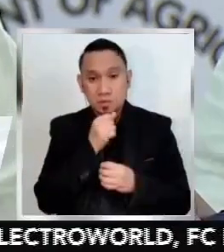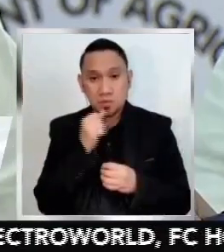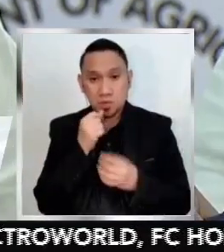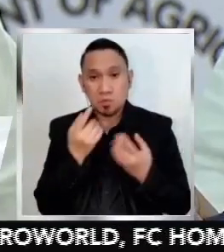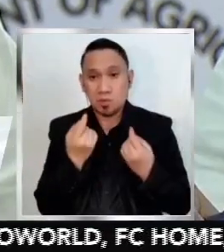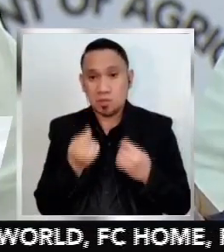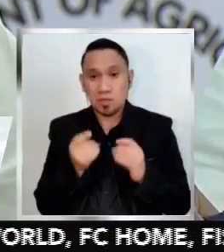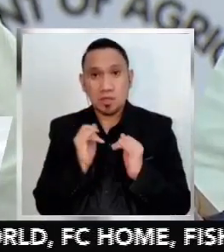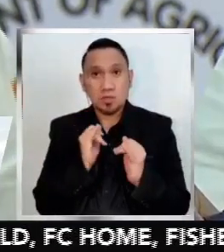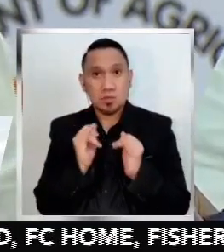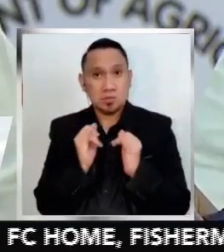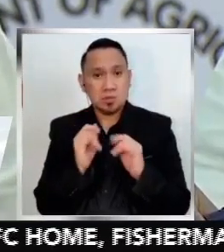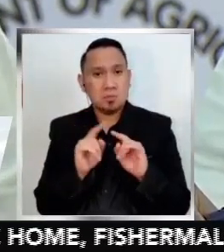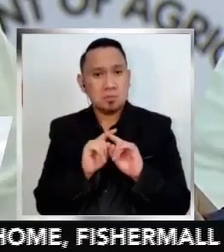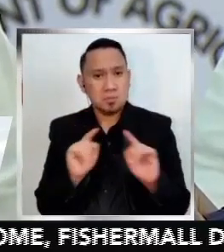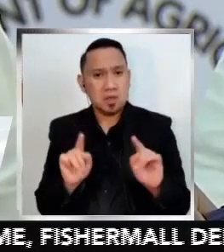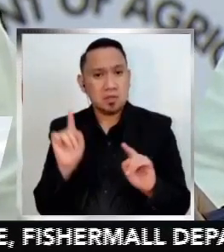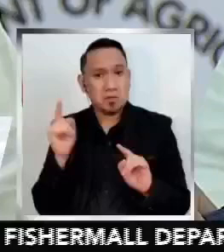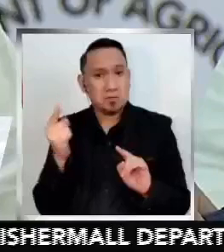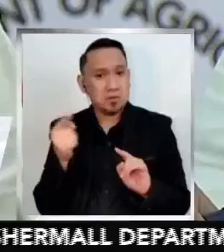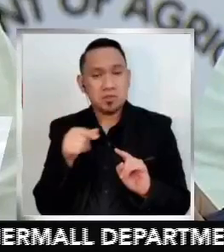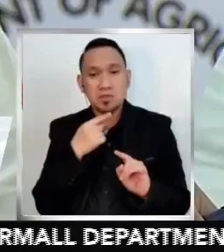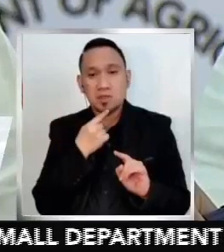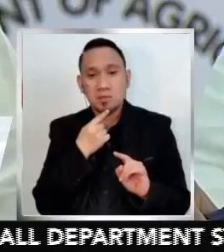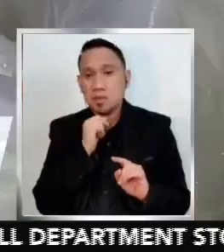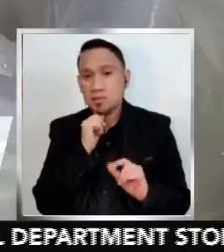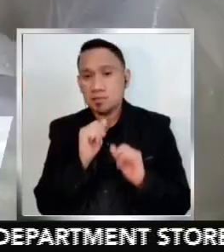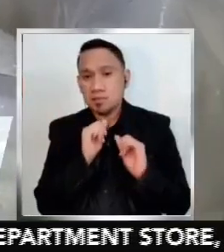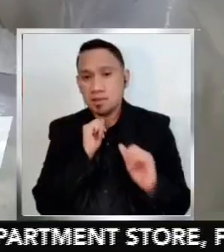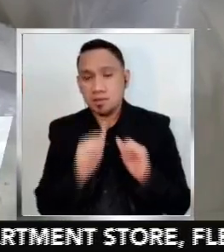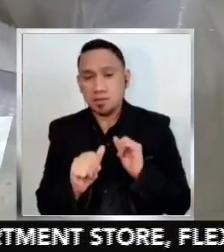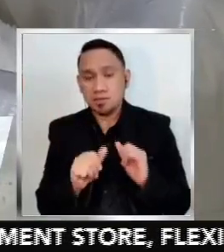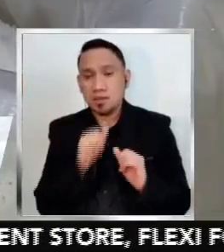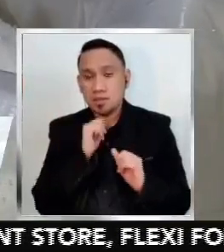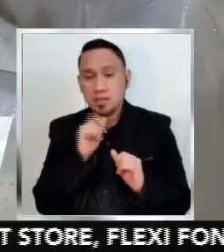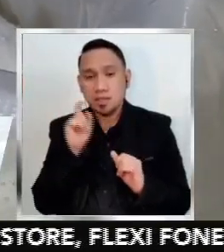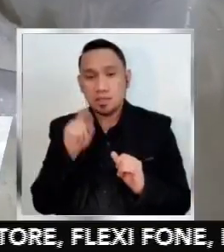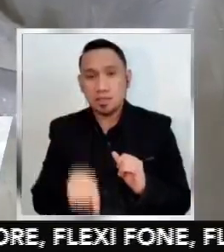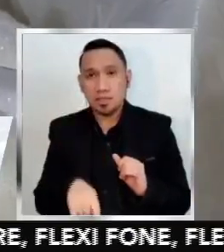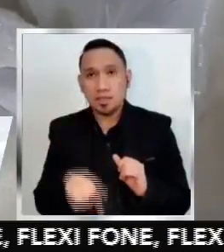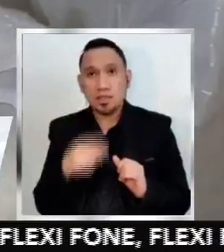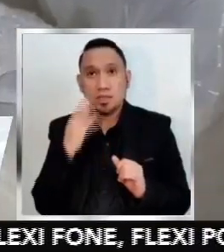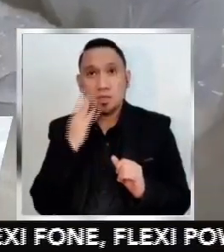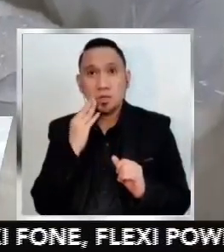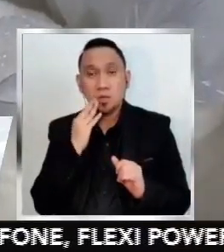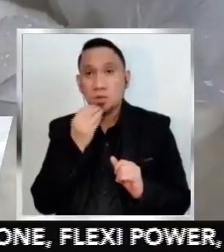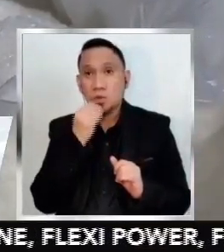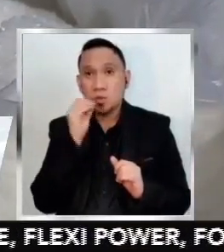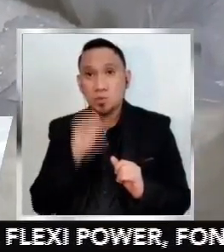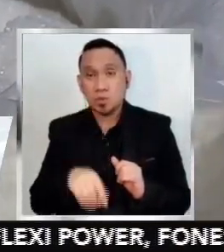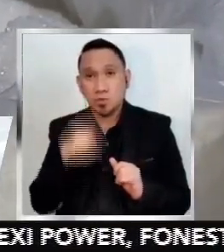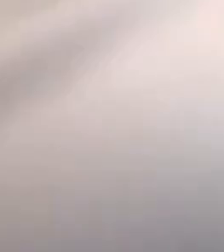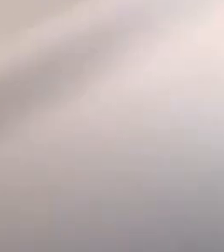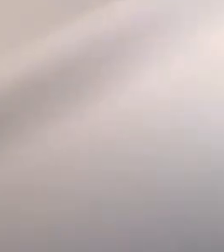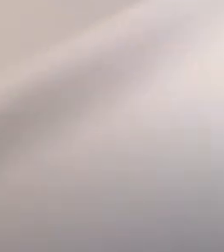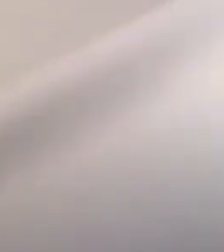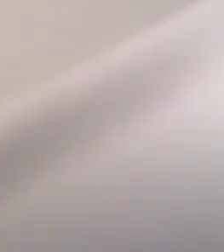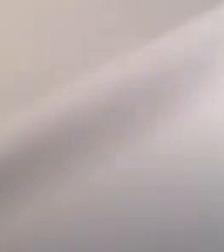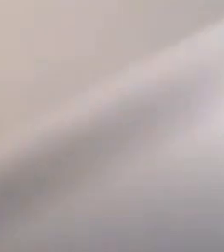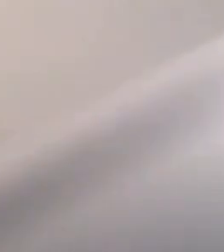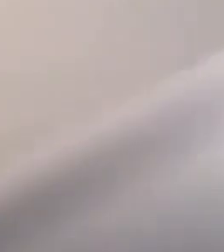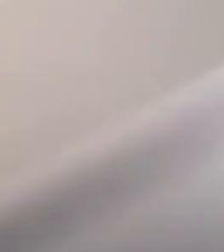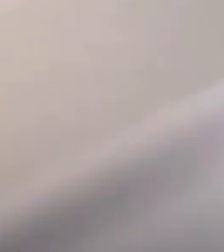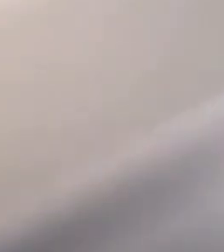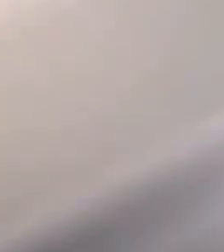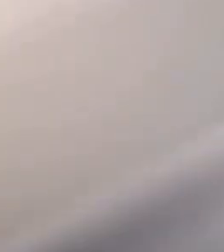ni Panganiban pero nauna na niyang iginiit na hindi kinakailangan ng sugar order para magangkat ng asukal. Hindi